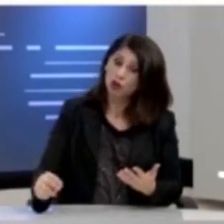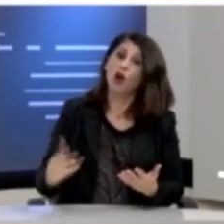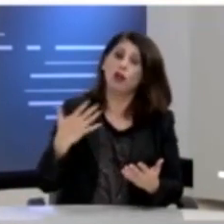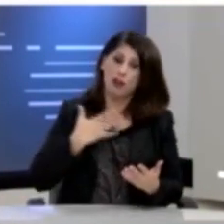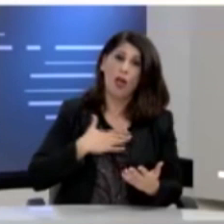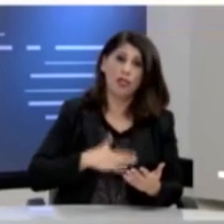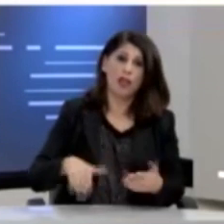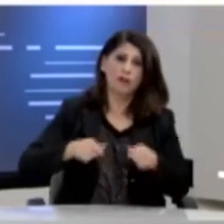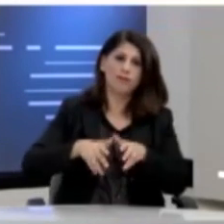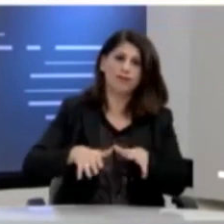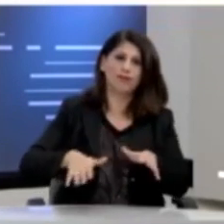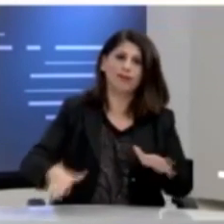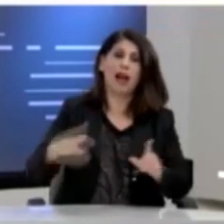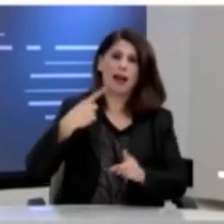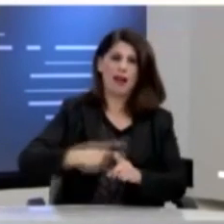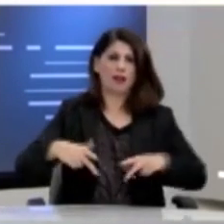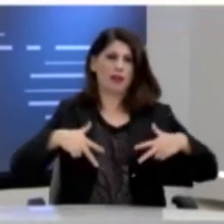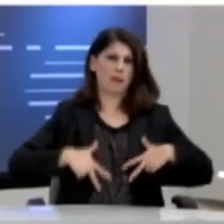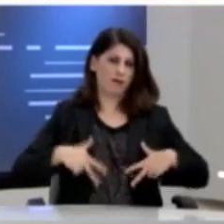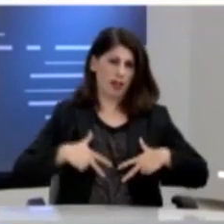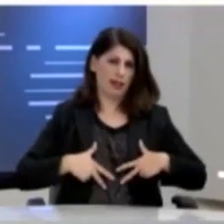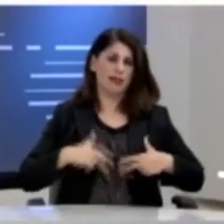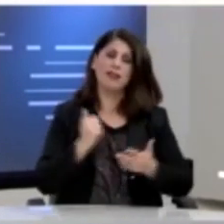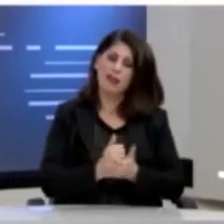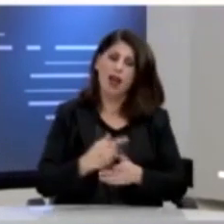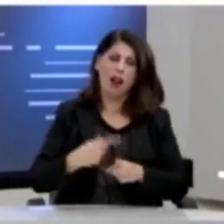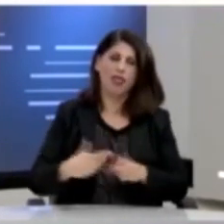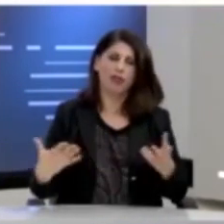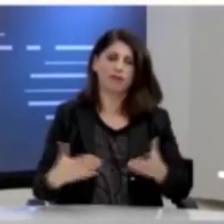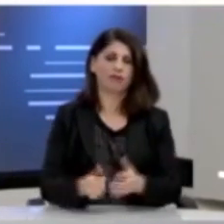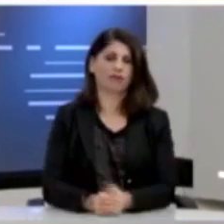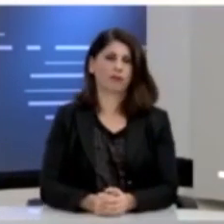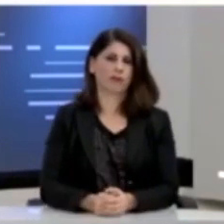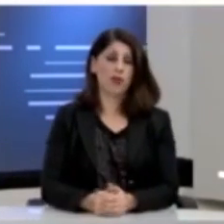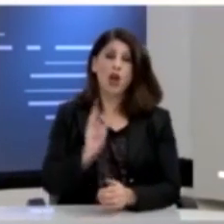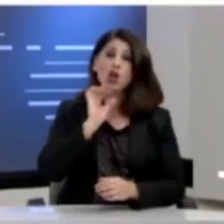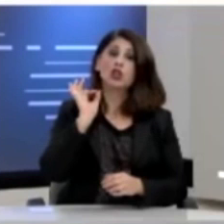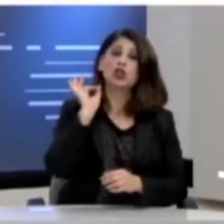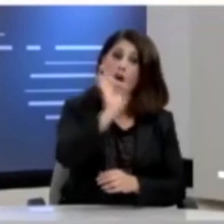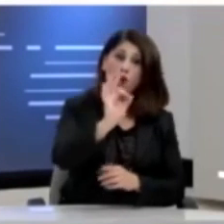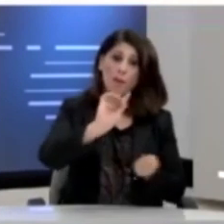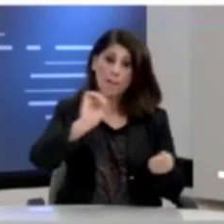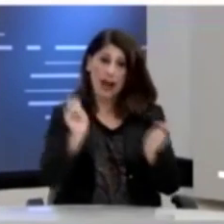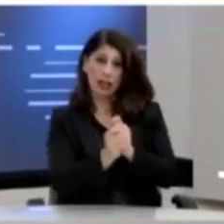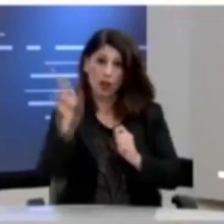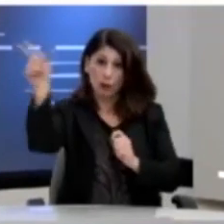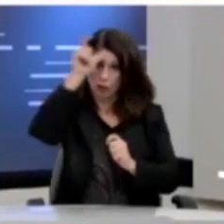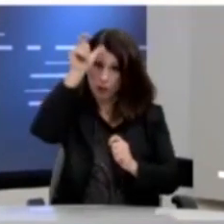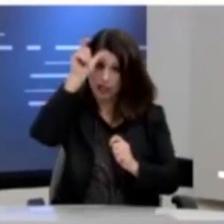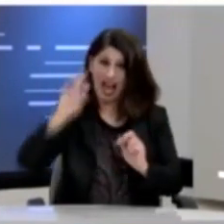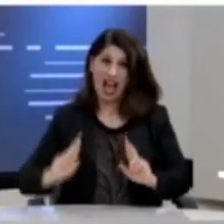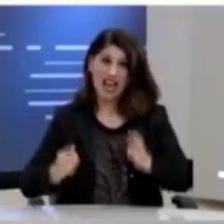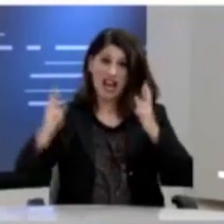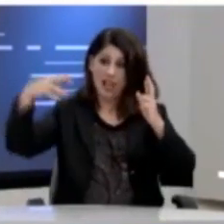ό,τι φαίνεται να προωθήσει και η ελληνική κυβέρνηση και η Ελλάδα. Ο στόχος για τη μετατροπή της Τουρκίας σε